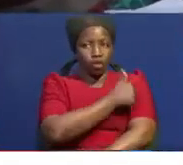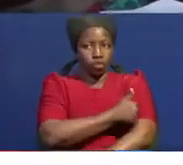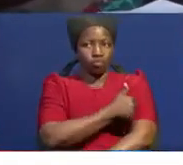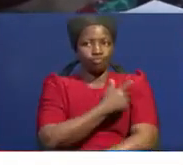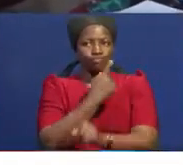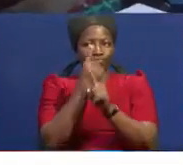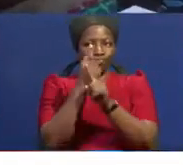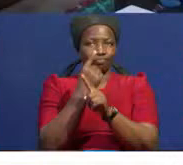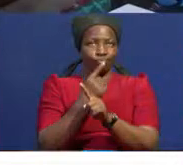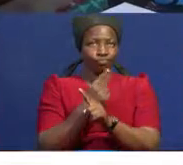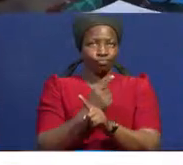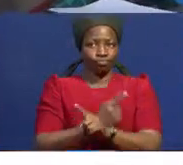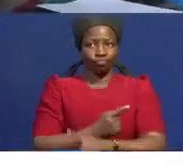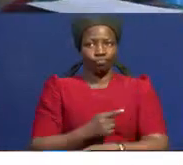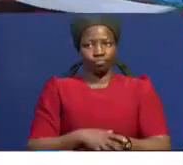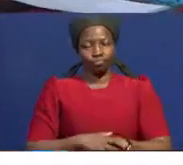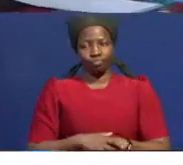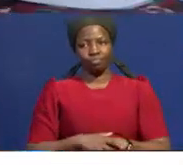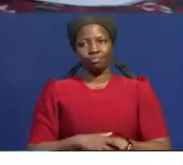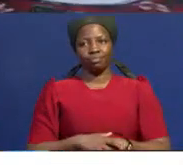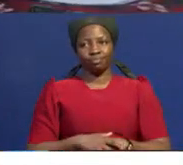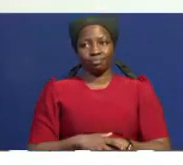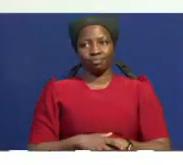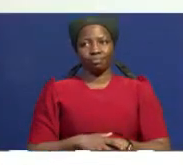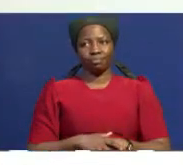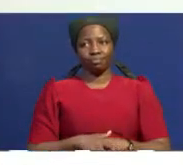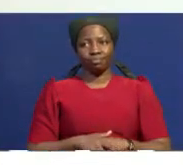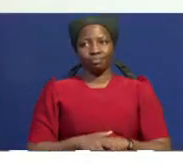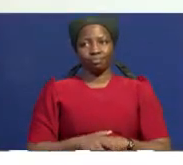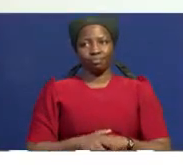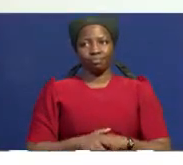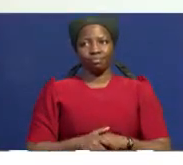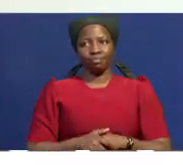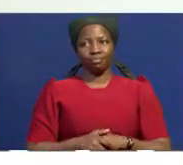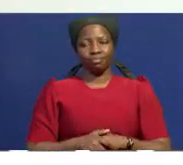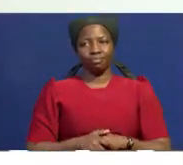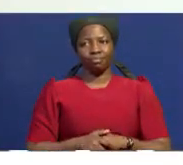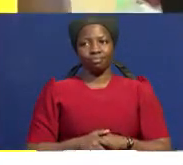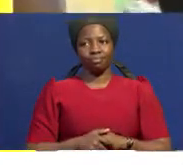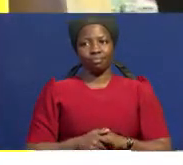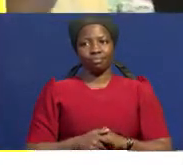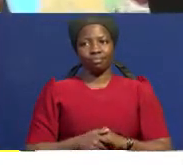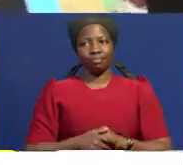hospitali ya kaunti ndogo ya Bondo utapanuliwa hadi hospitali nyingine za eneo hilo.